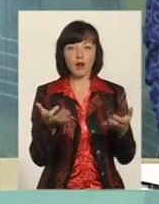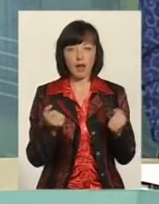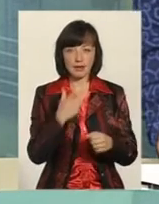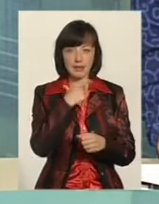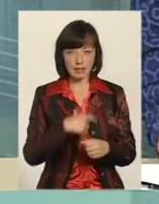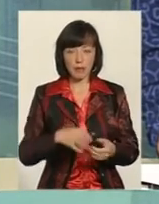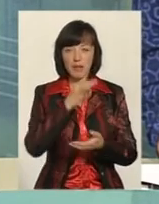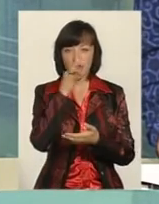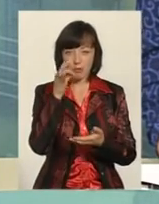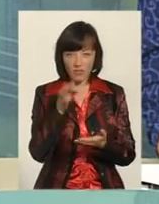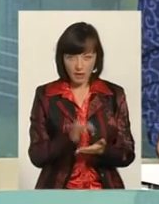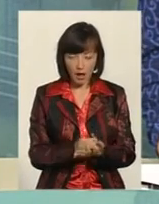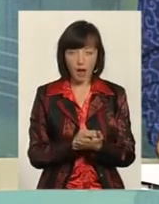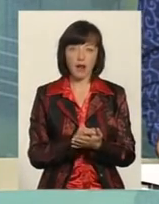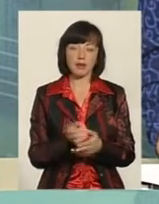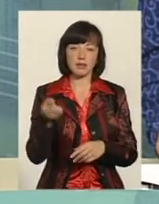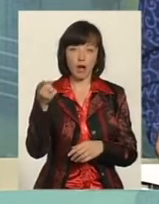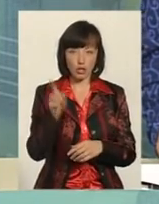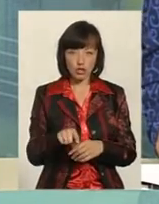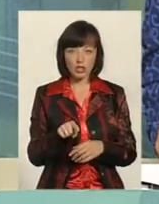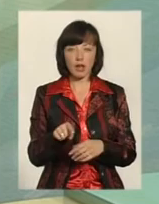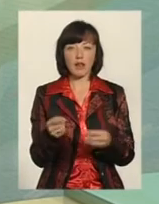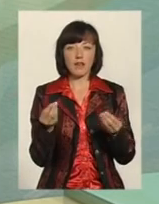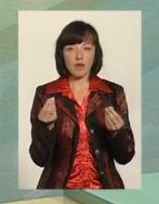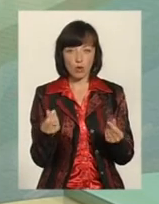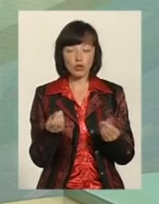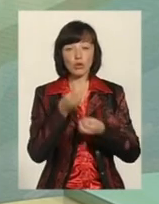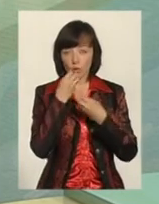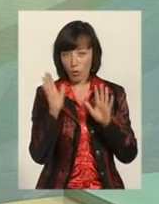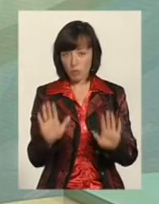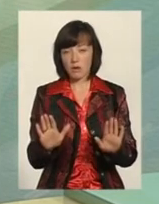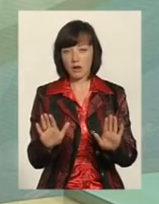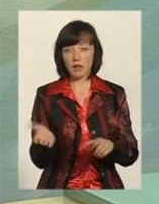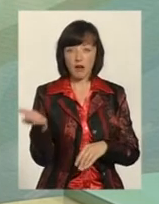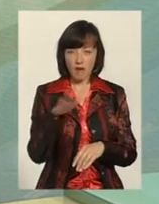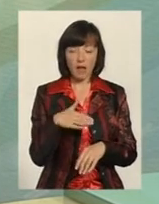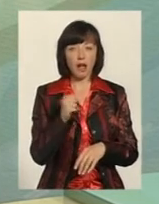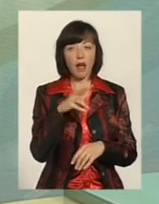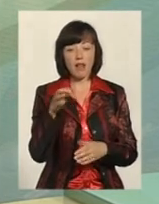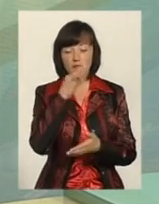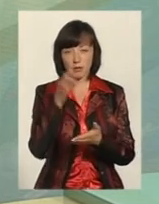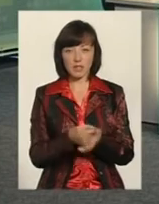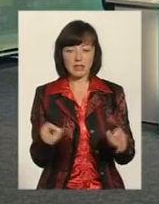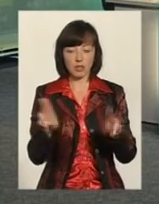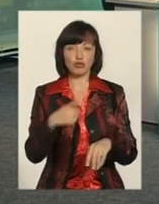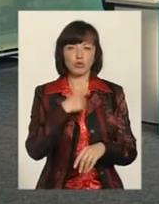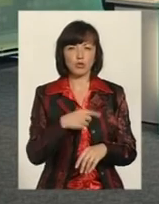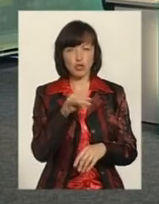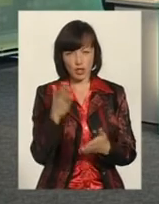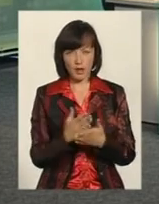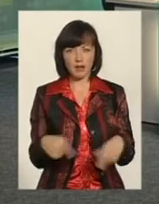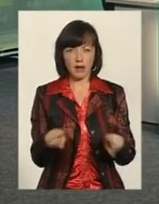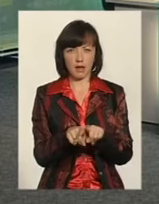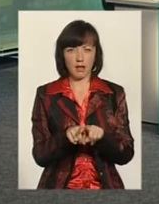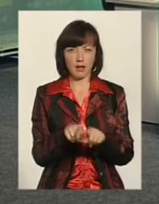себе відповідальність. Адже гроші добре, гроші давайте, але відповідальність залиште собі. Чи є таке? Чи